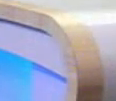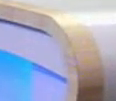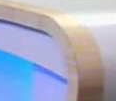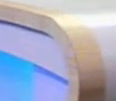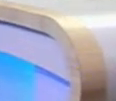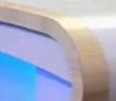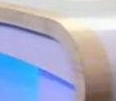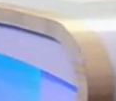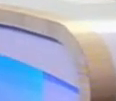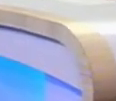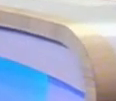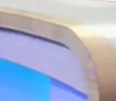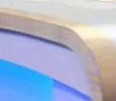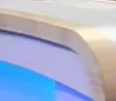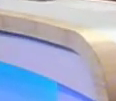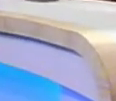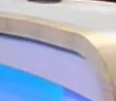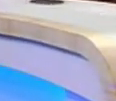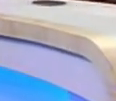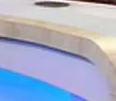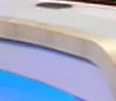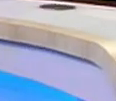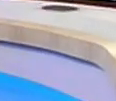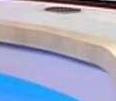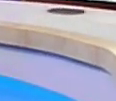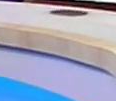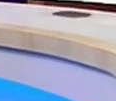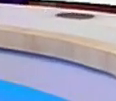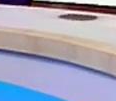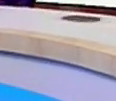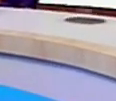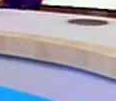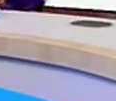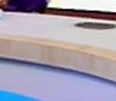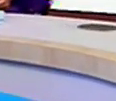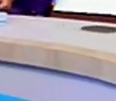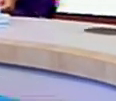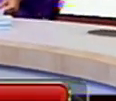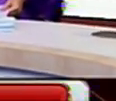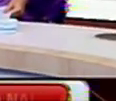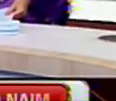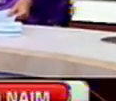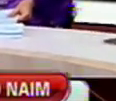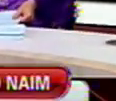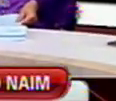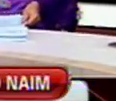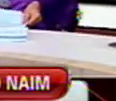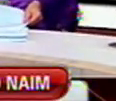kepada semua guru di Malaysia Assalamualaikum saya Fatil Hidayat Ghazali dan saya Atika Mohamad Naim